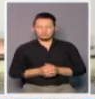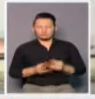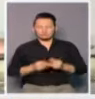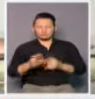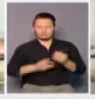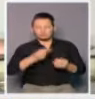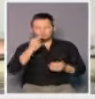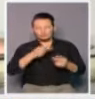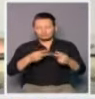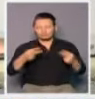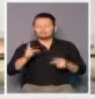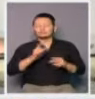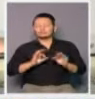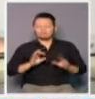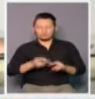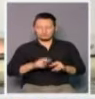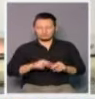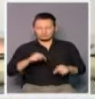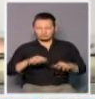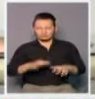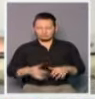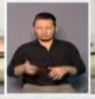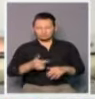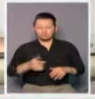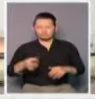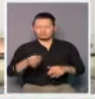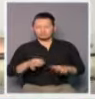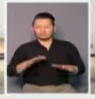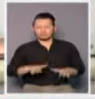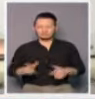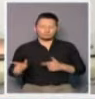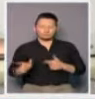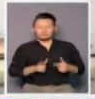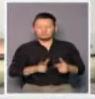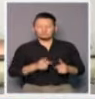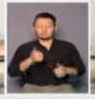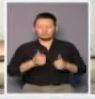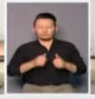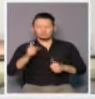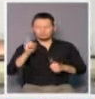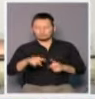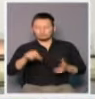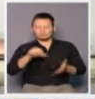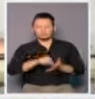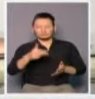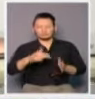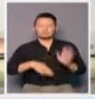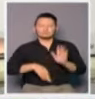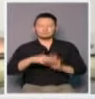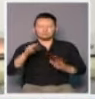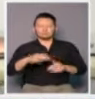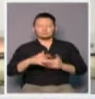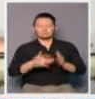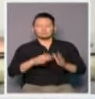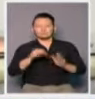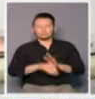Это говорит о том, что предприятия Атырауской области готовы конкурировать даже и войти в тридцатку наиболее